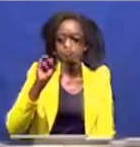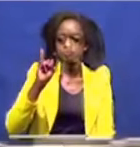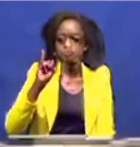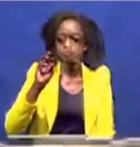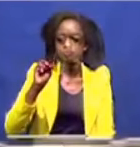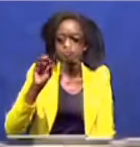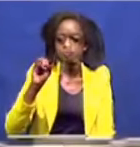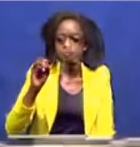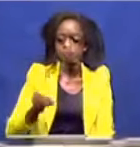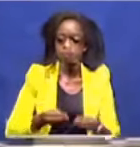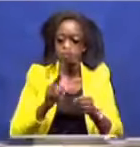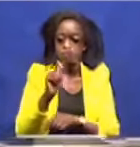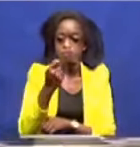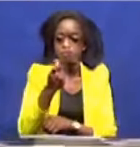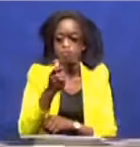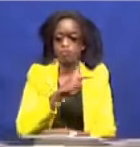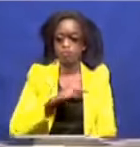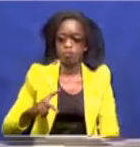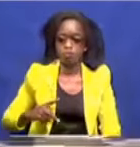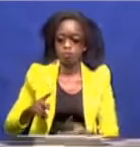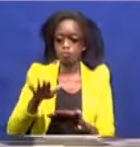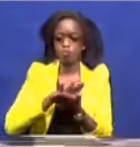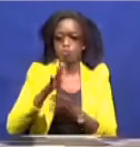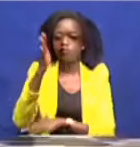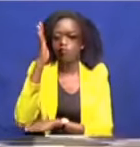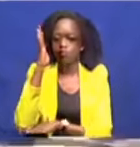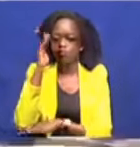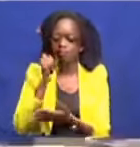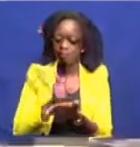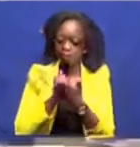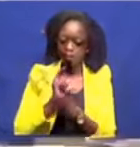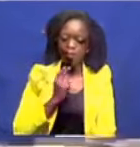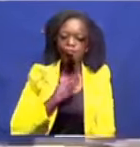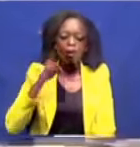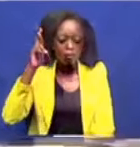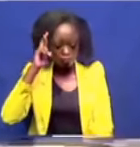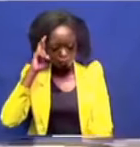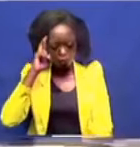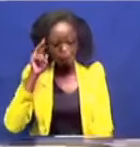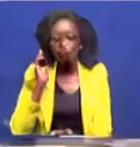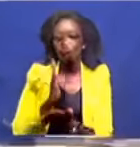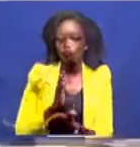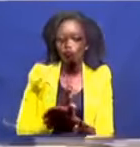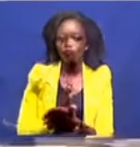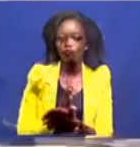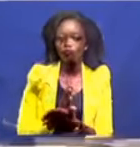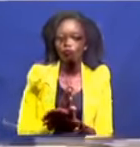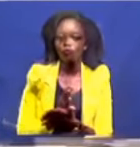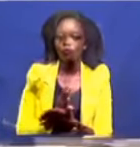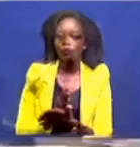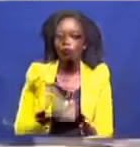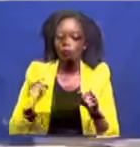alipewa funguo za ufalme wa Mungu. Utusaidie kukumbuka kwamba tunaingia